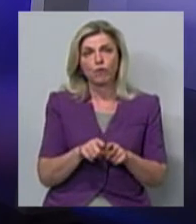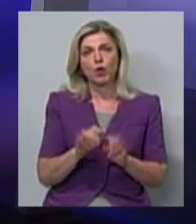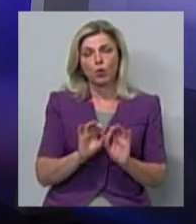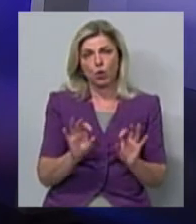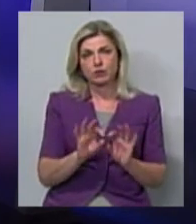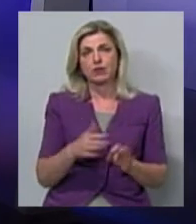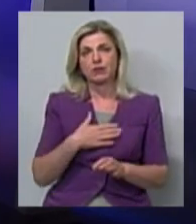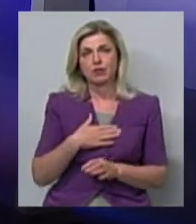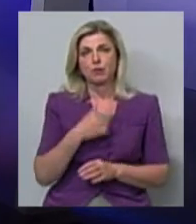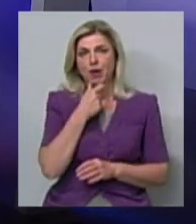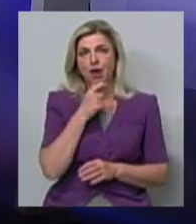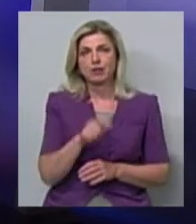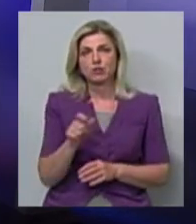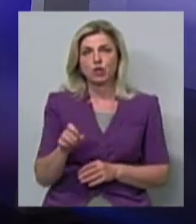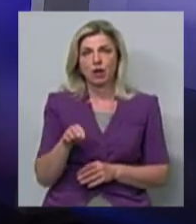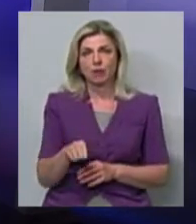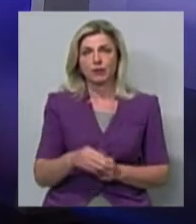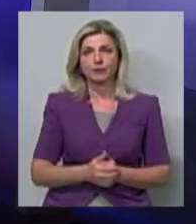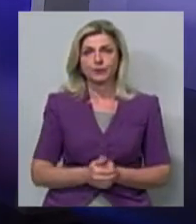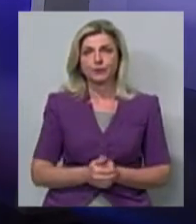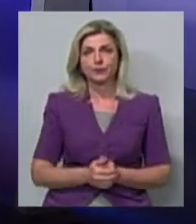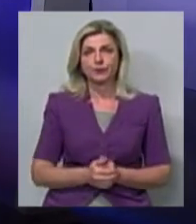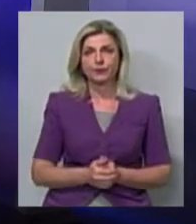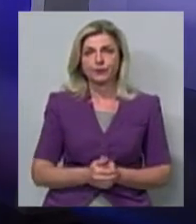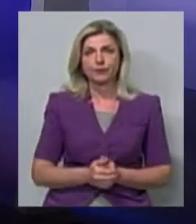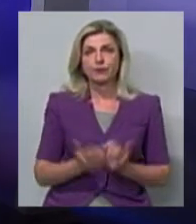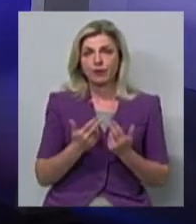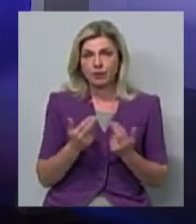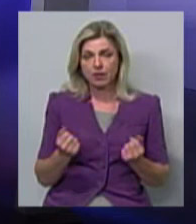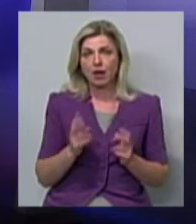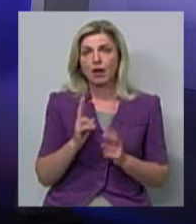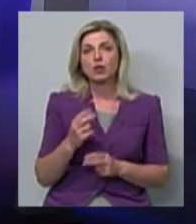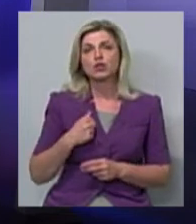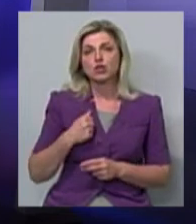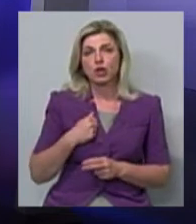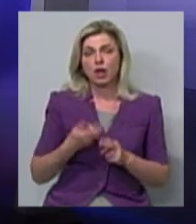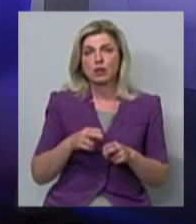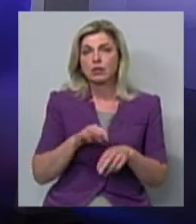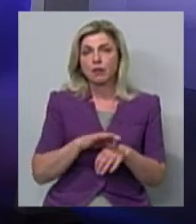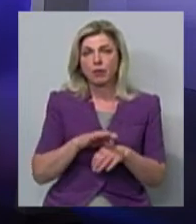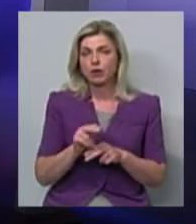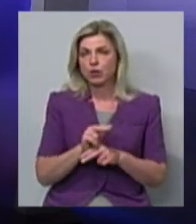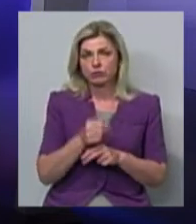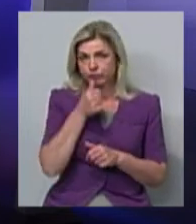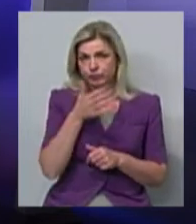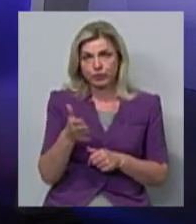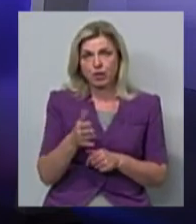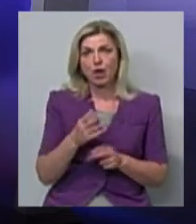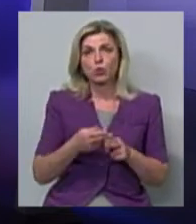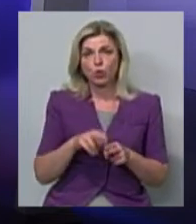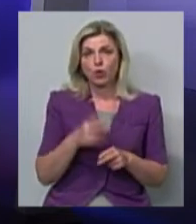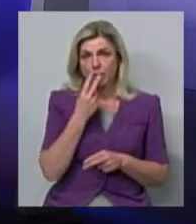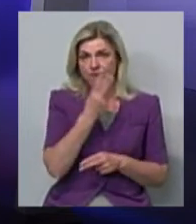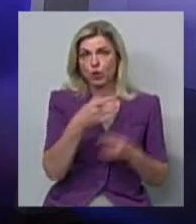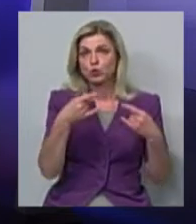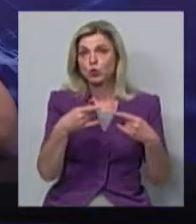ласка, нашим глядачам. Да, к сожалению, нельзя это заболевание вылечить, но эти дети, ну мы видели сюжет,